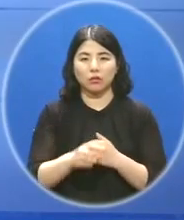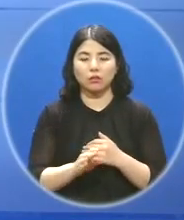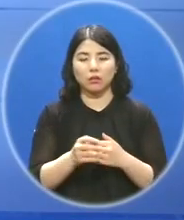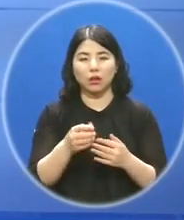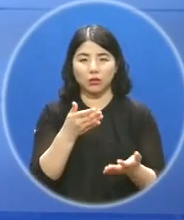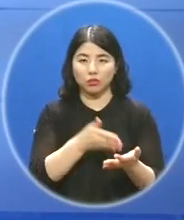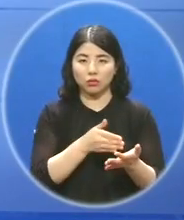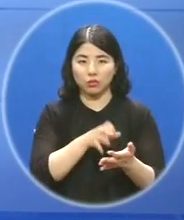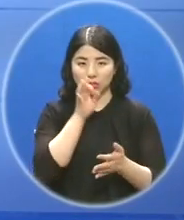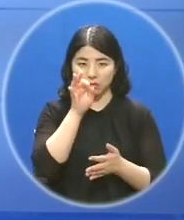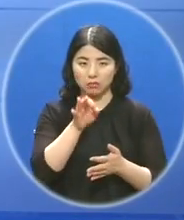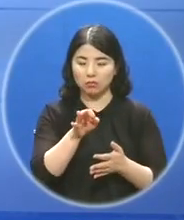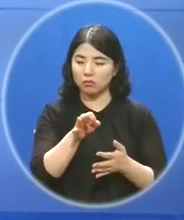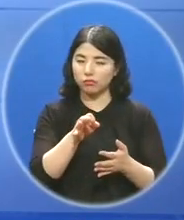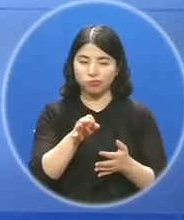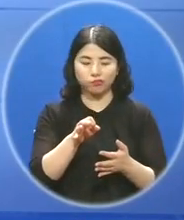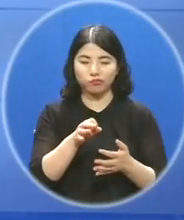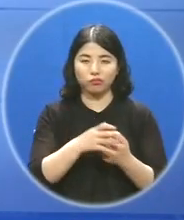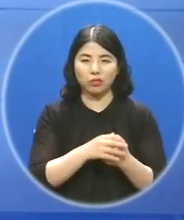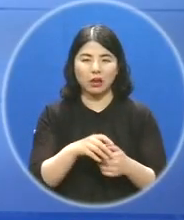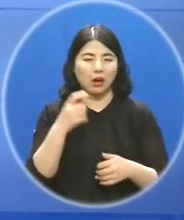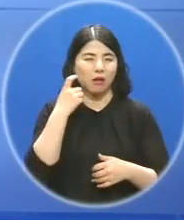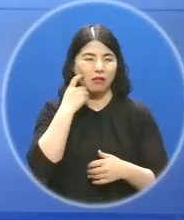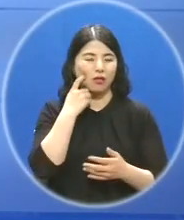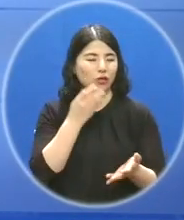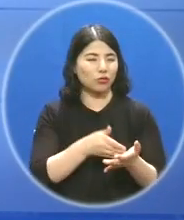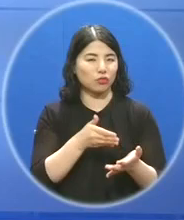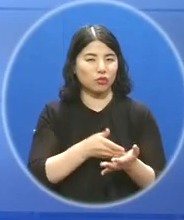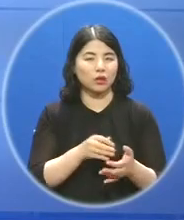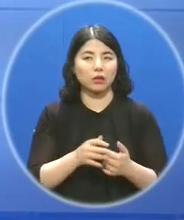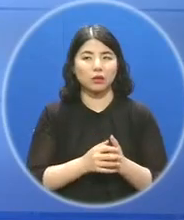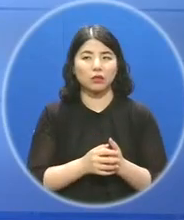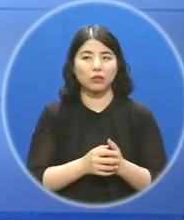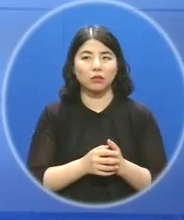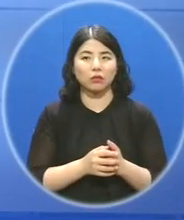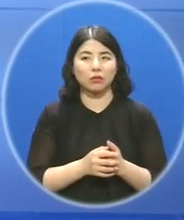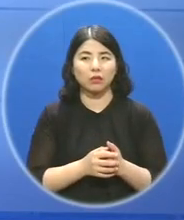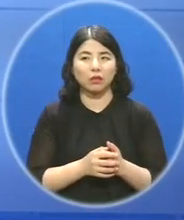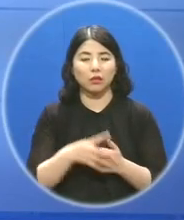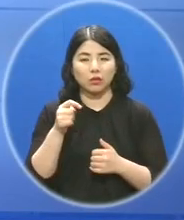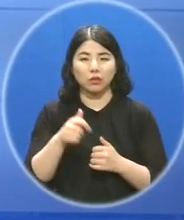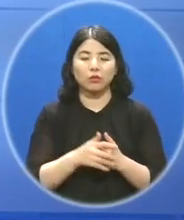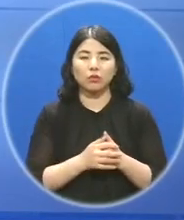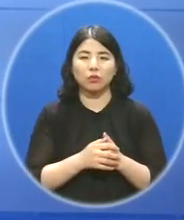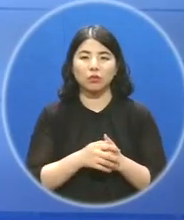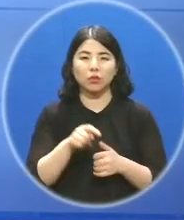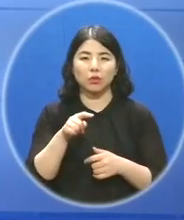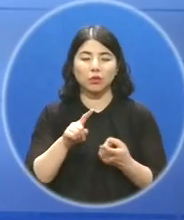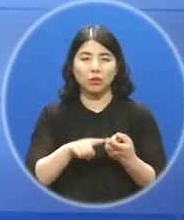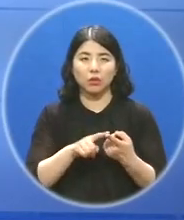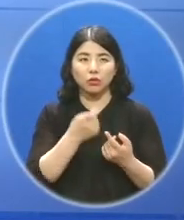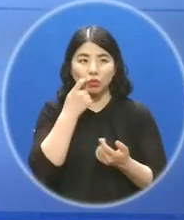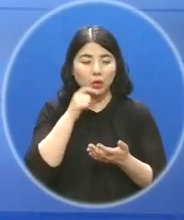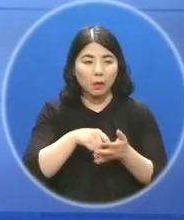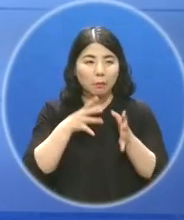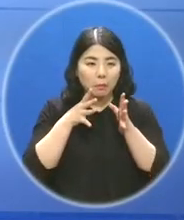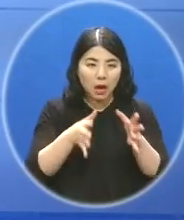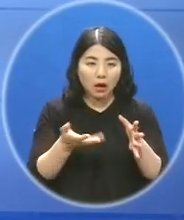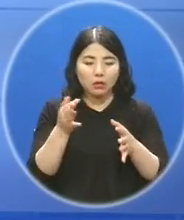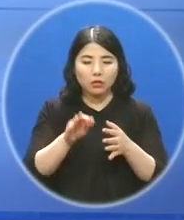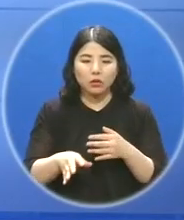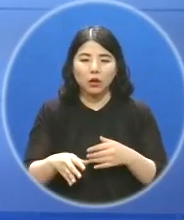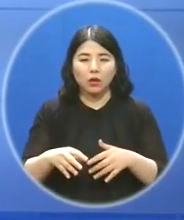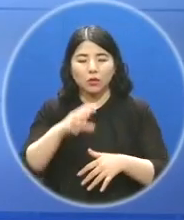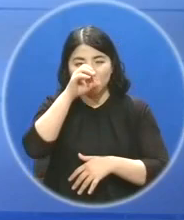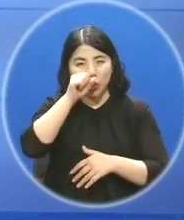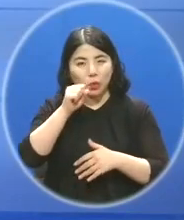통해서 많이 보시는 건 또 이렇게 별로 없으십니다. 가짜뉴스 사실상 좀 그 좀 자극적이죠. 이런 거는 쉽게 저기 하시는데 사실 그